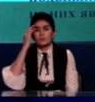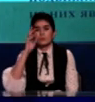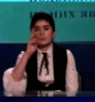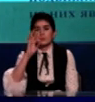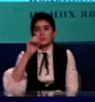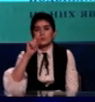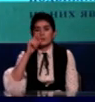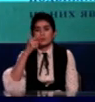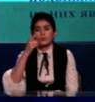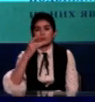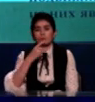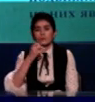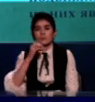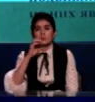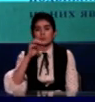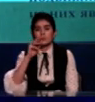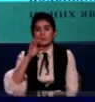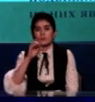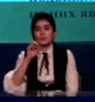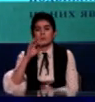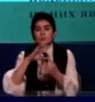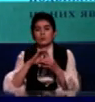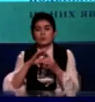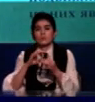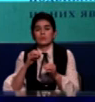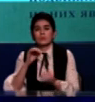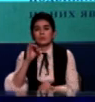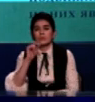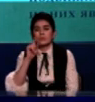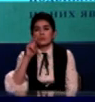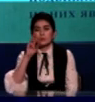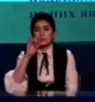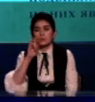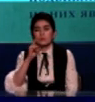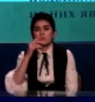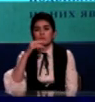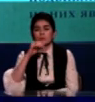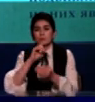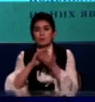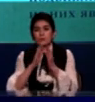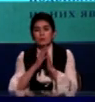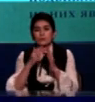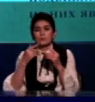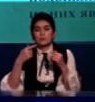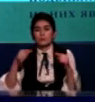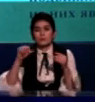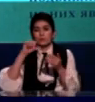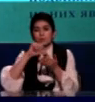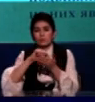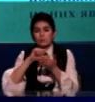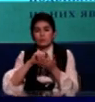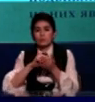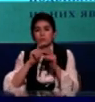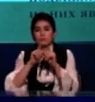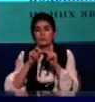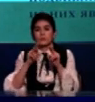мозг, и нервных стволов, соединяющих нервные узлы, расположенные в разных участках тела.